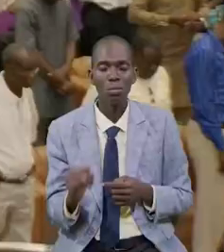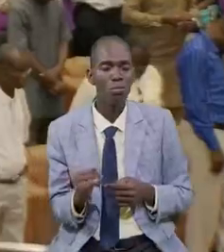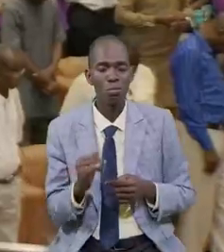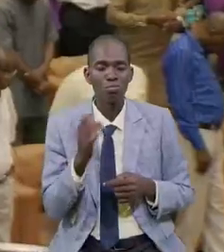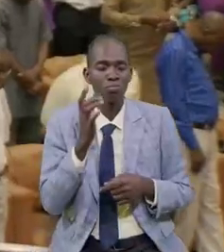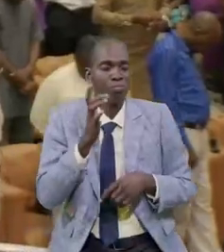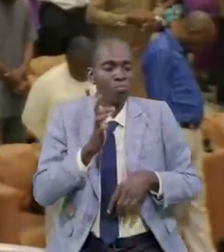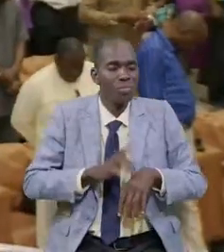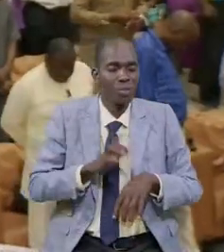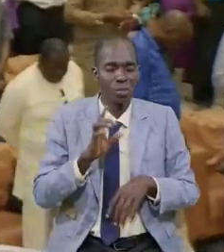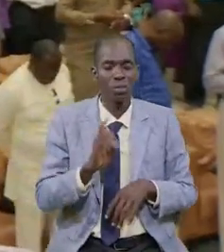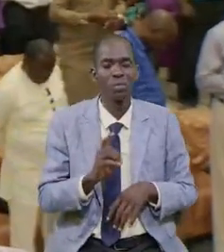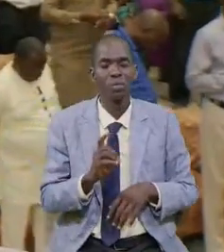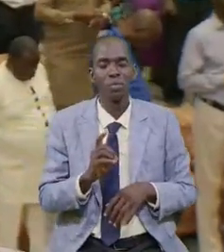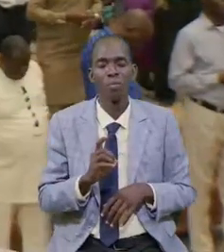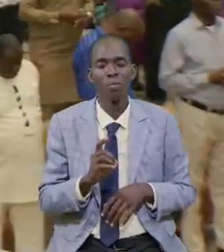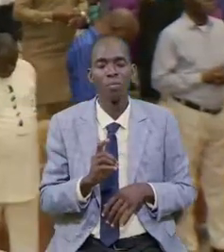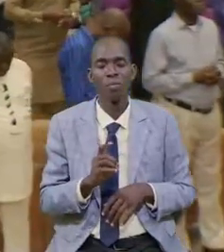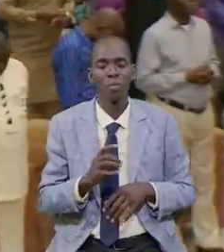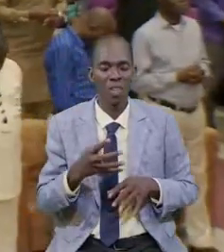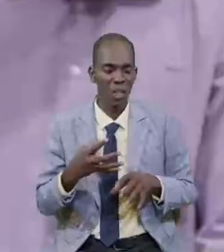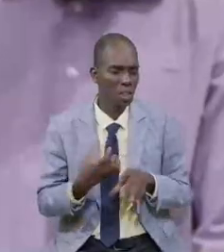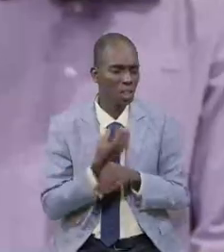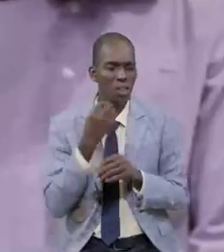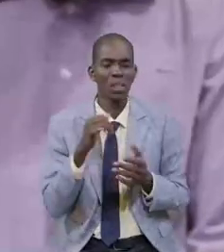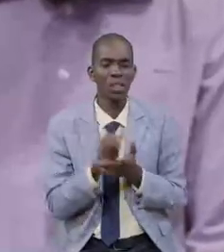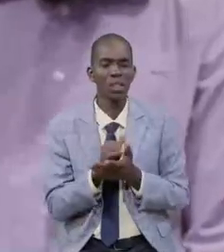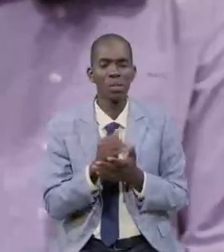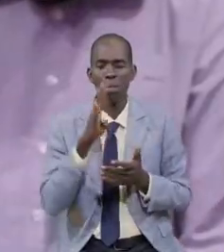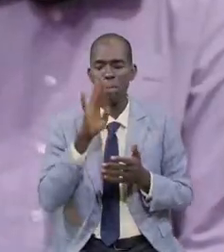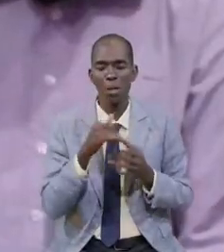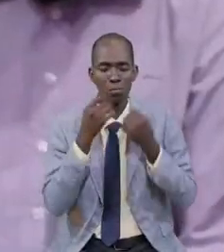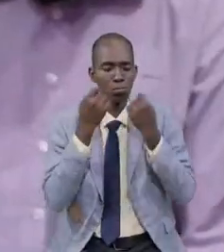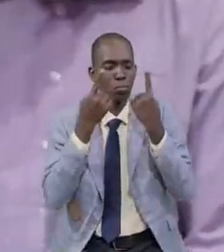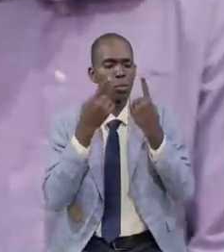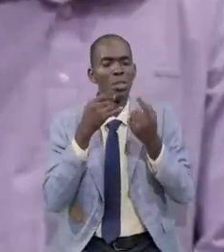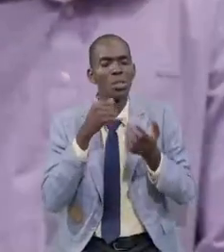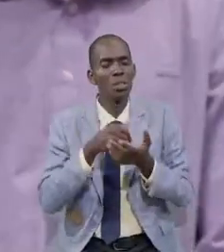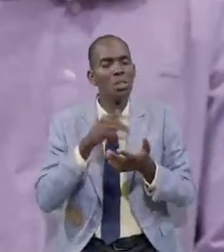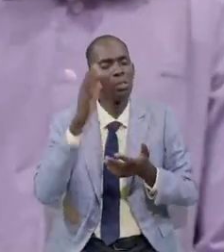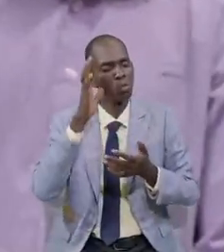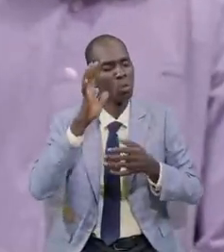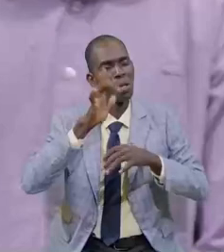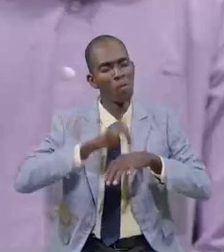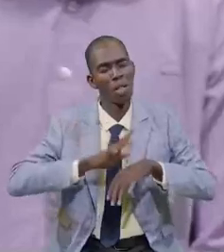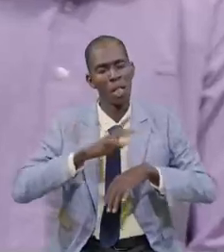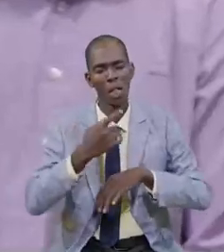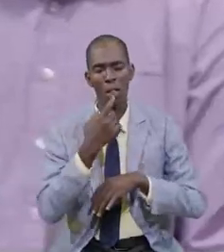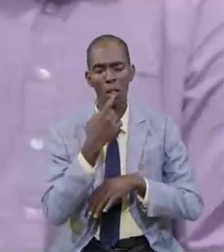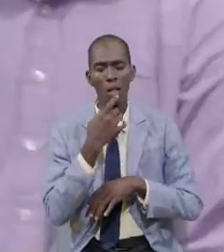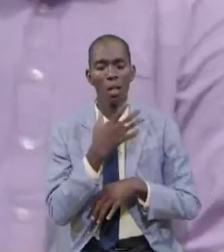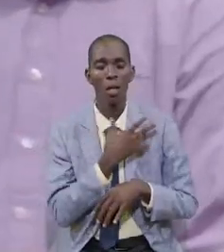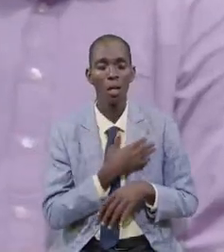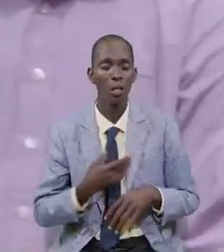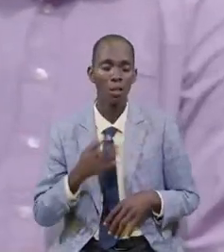sont secoués, vous serez pris par surprise. Cela va affecter votre langue. Et la